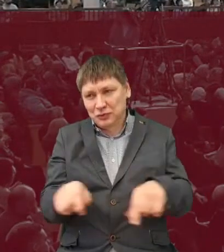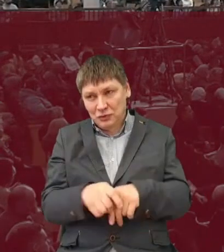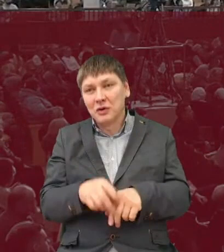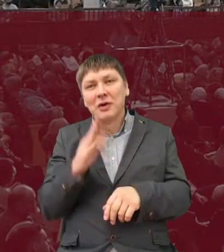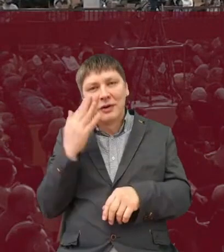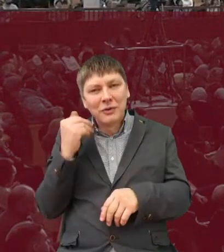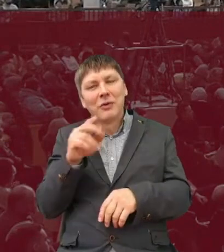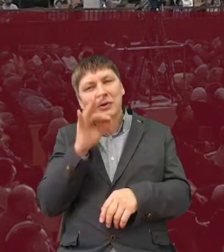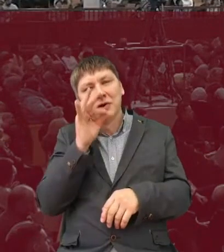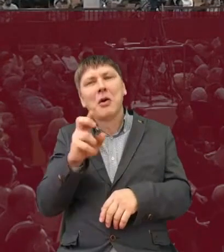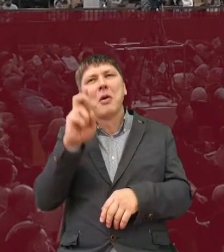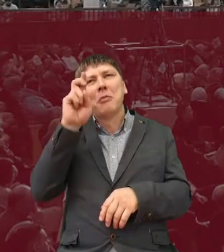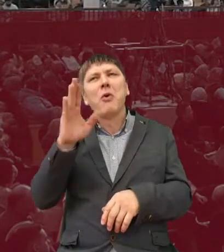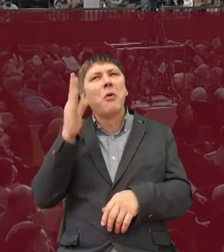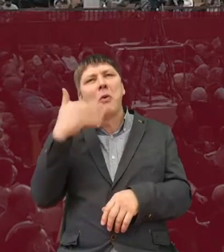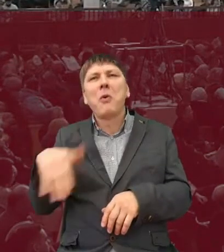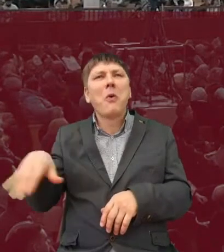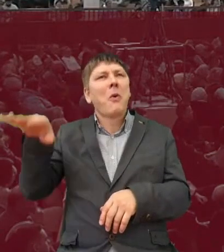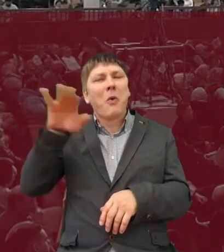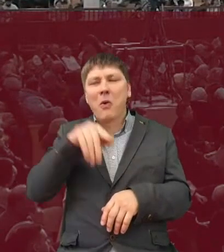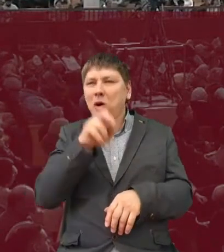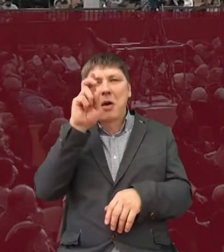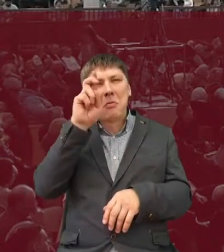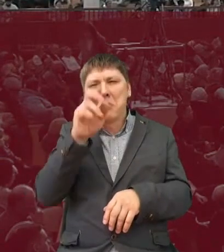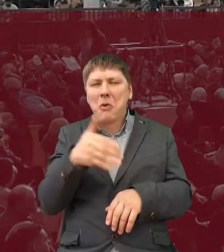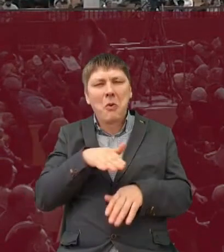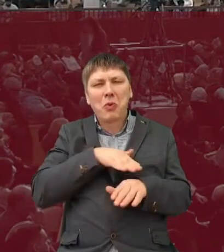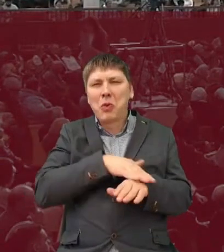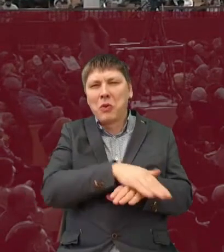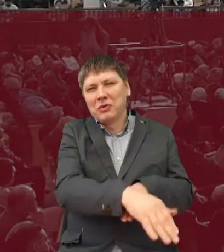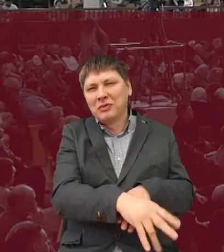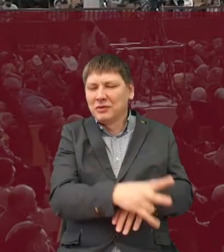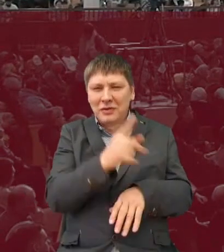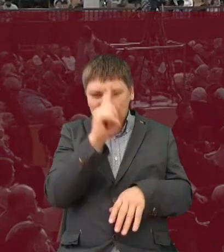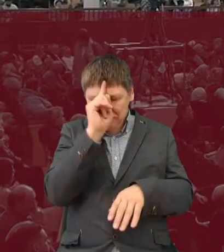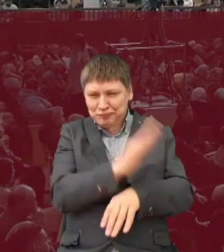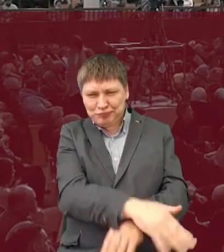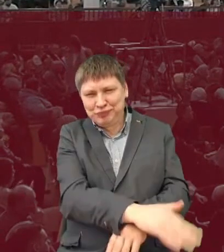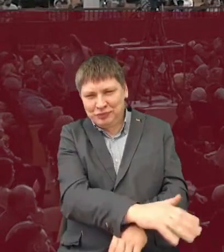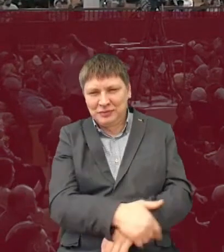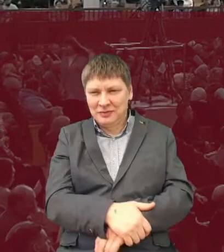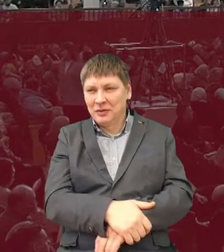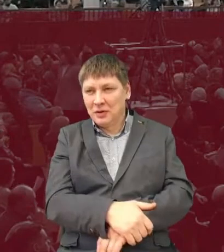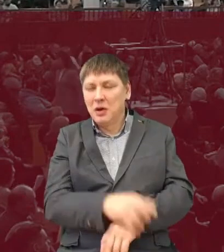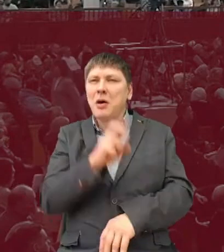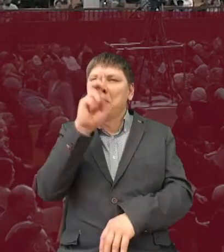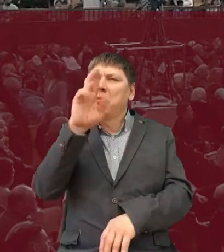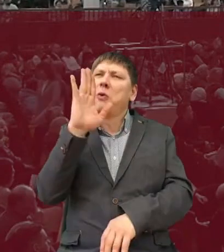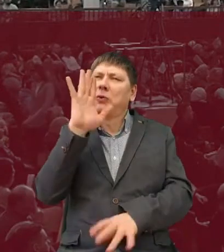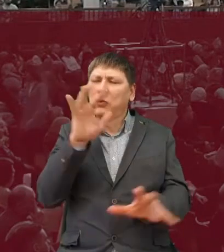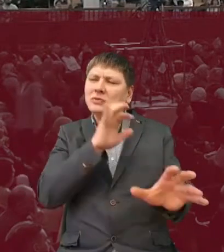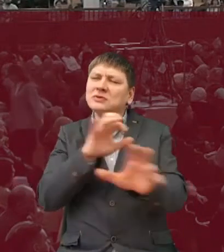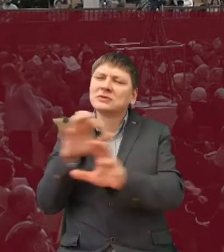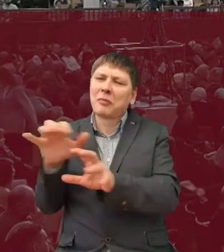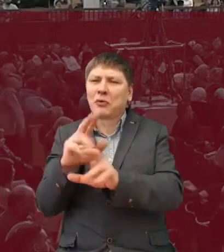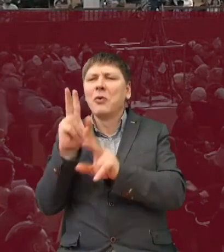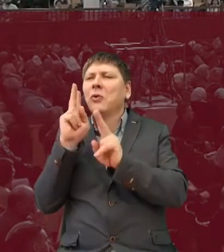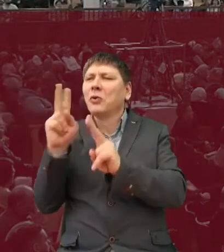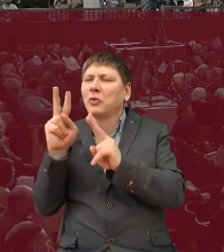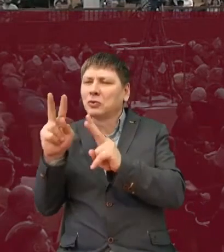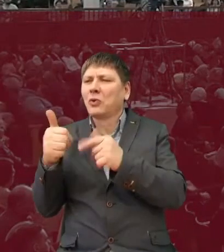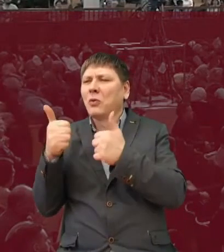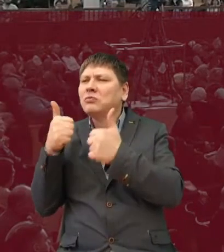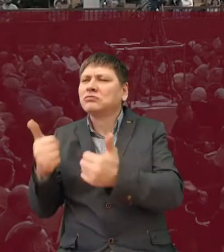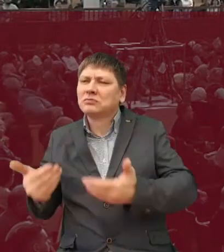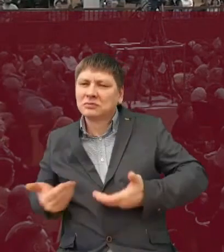Бог это Бог гор а не Бог дали Бог это Бог процветающих людей Они людей которые страдают